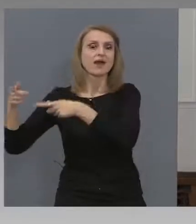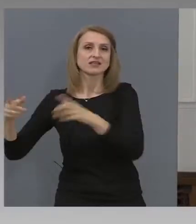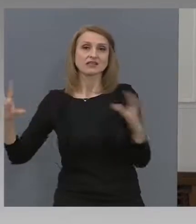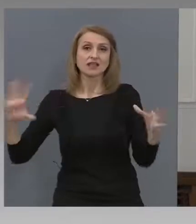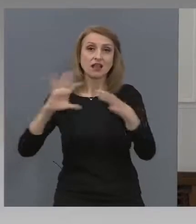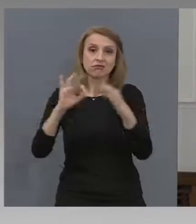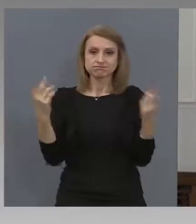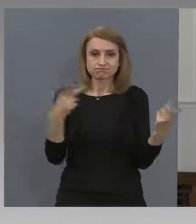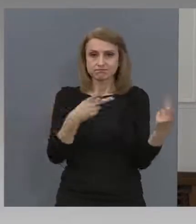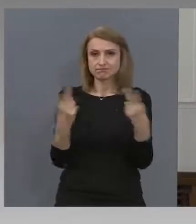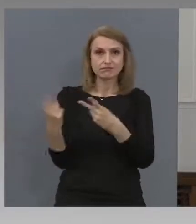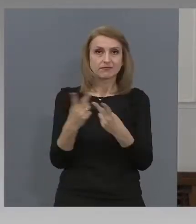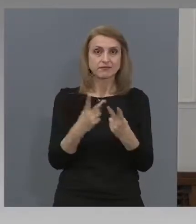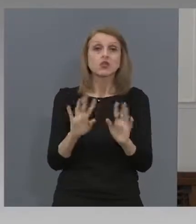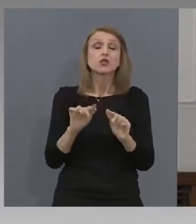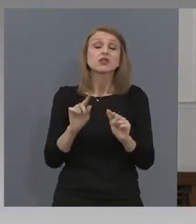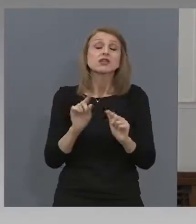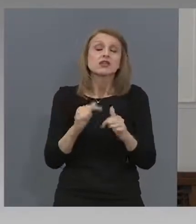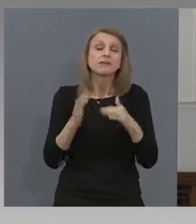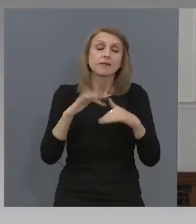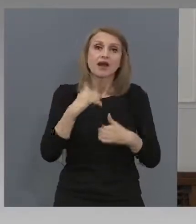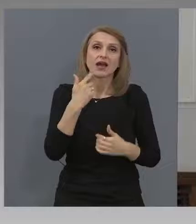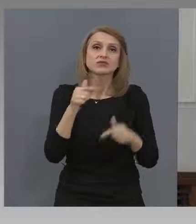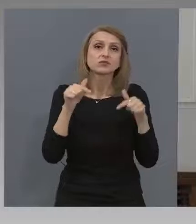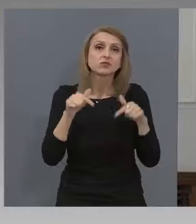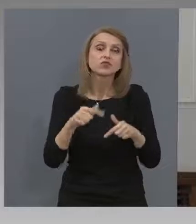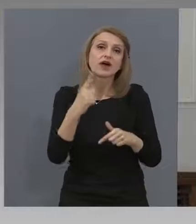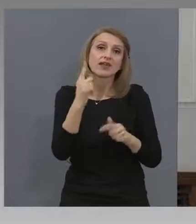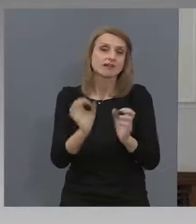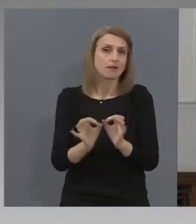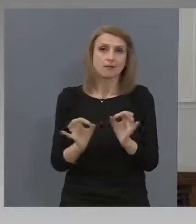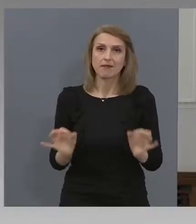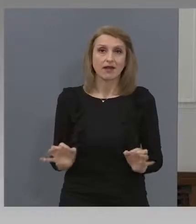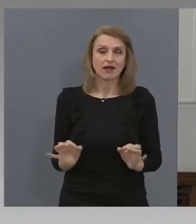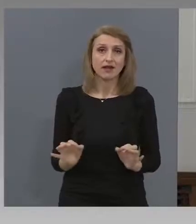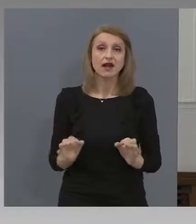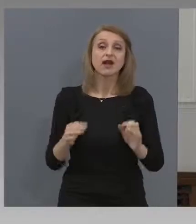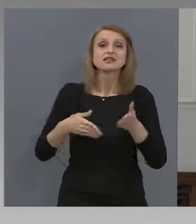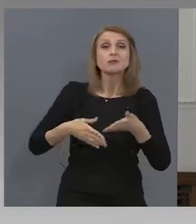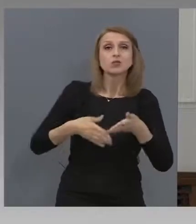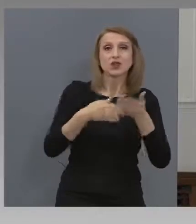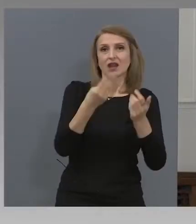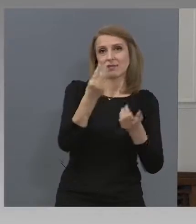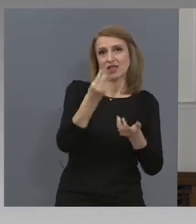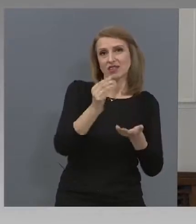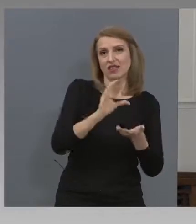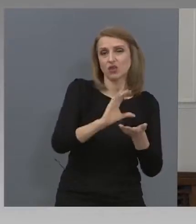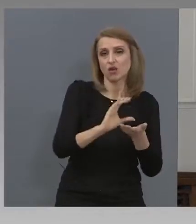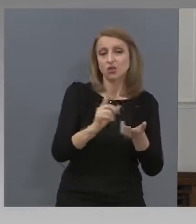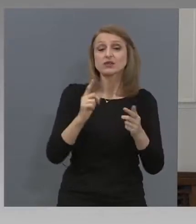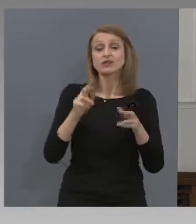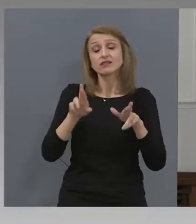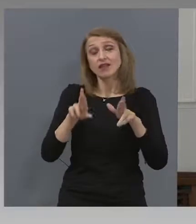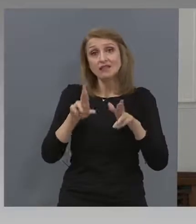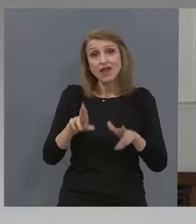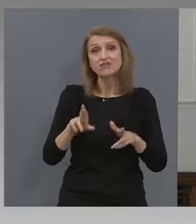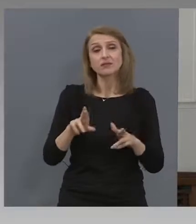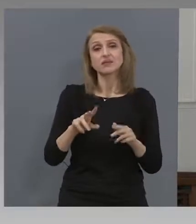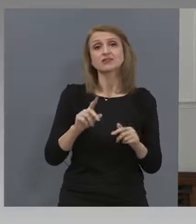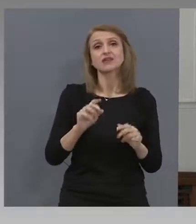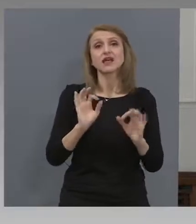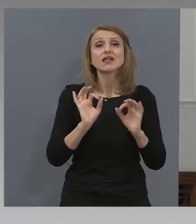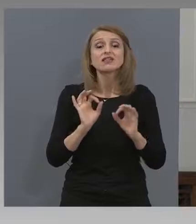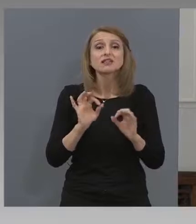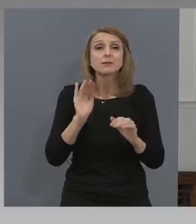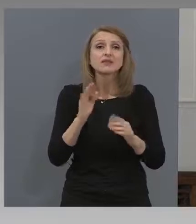от мерките, както всички останали за подкрепа на дохода. Разбира се, надяваме се от нея да бъде и